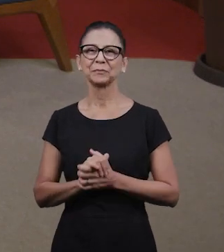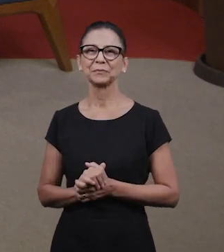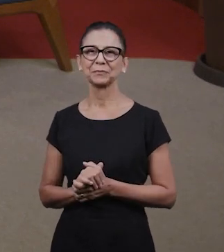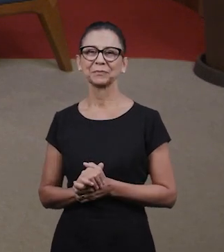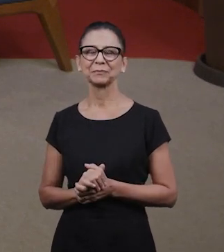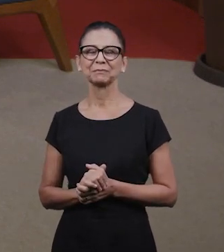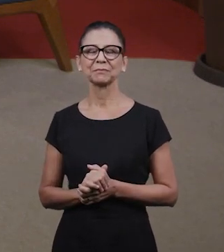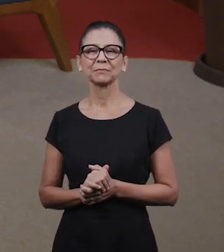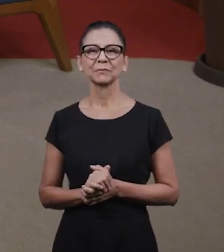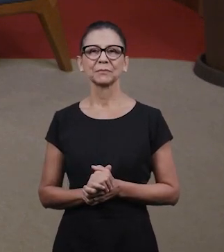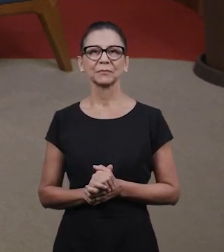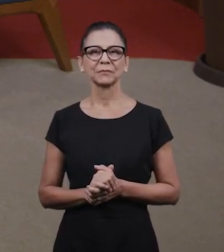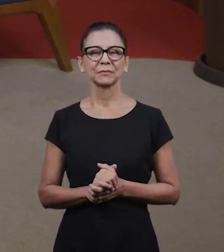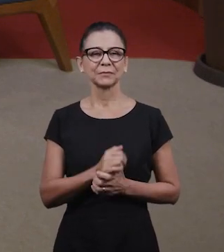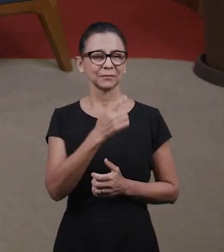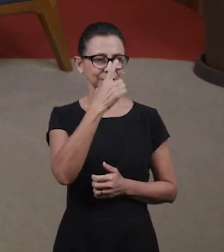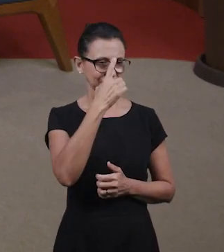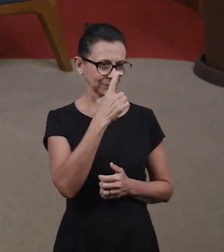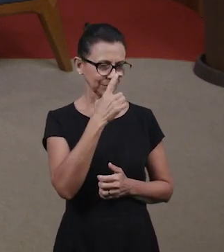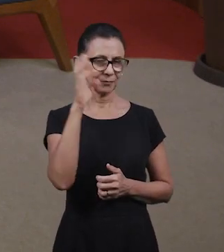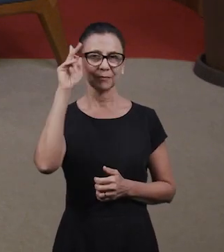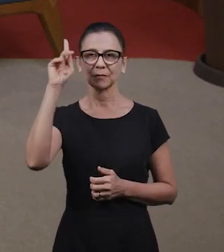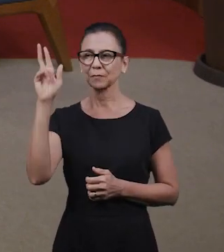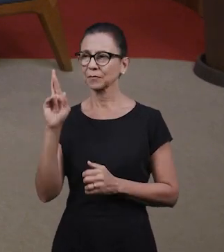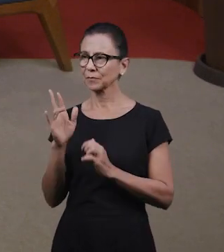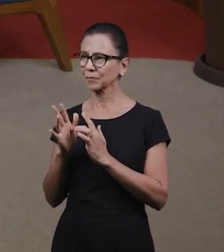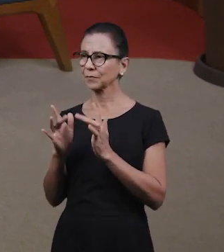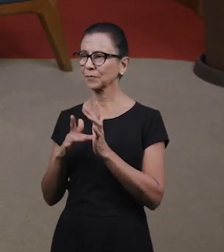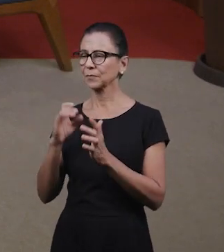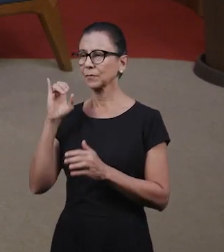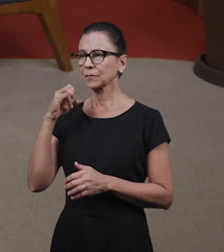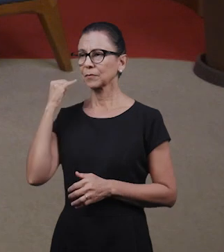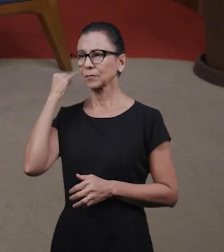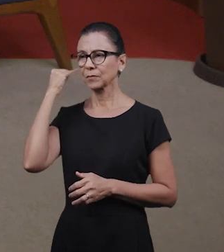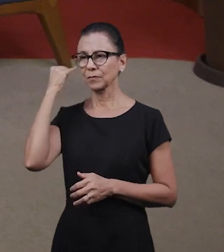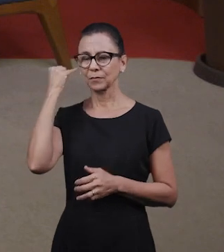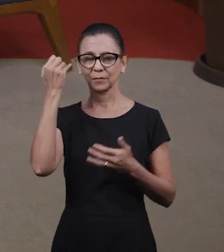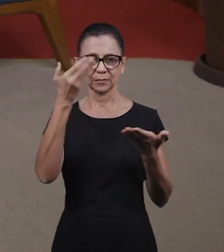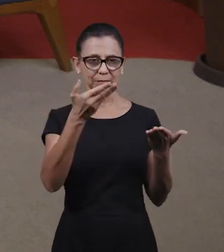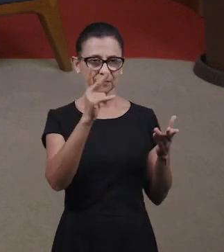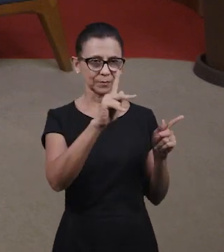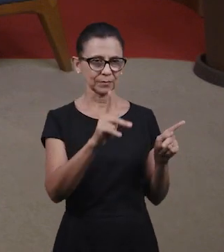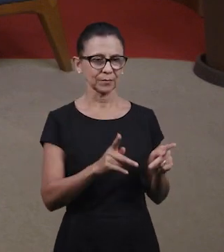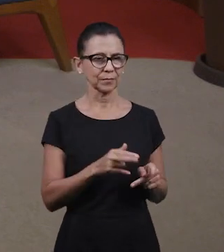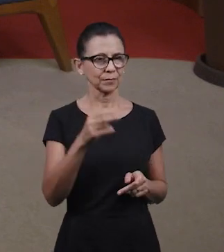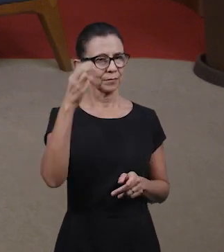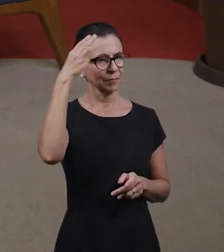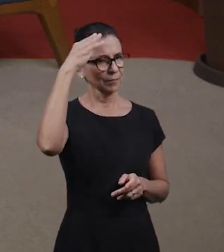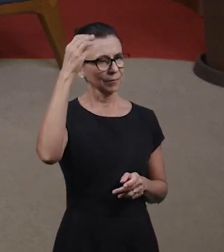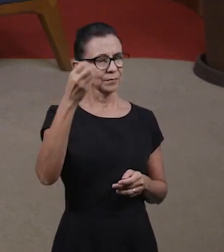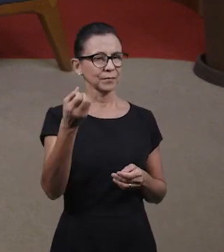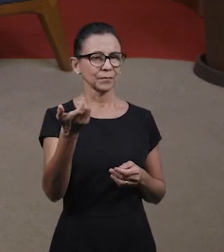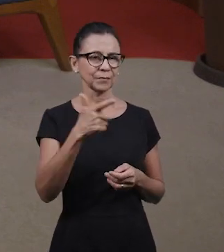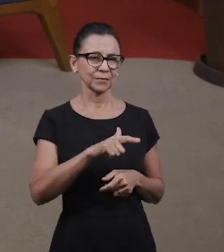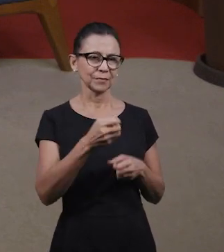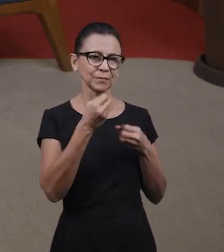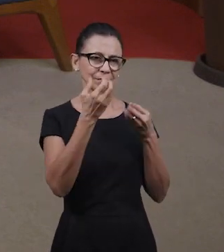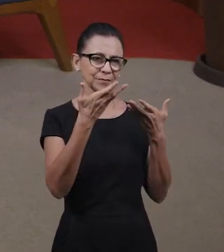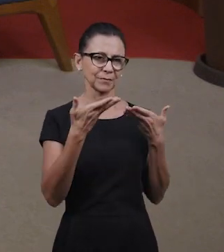elle est partagée. Daniel, la paix du Seigneur, paix du Seigneur, Jésus, Alexandre, la paix du Seigneur. Soyez bienvenus encore une